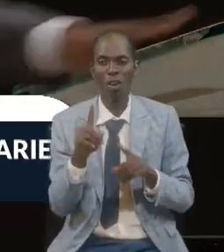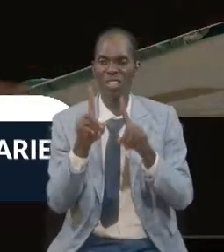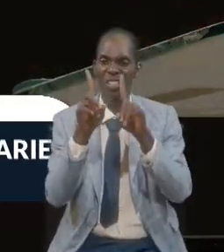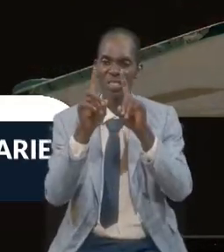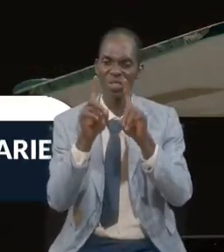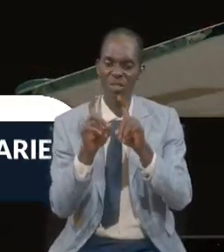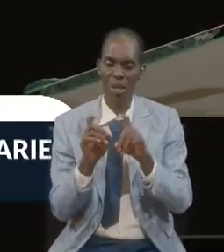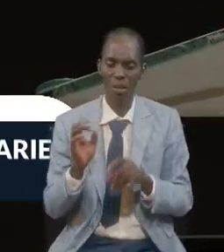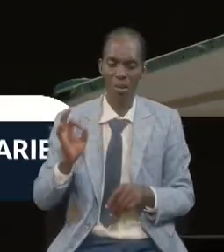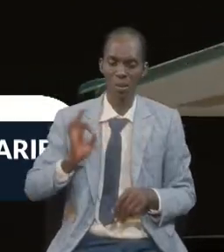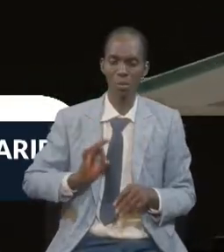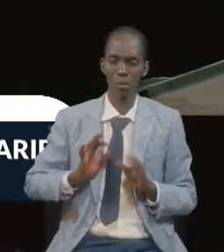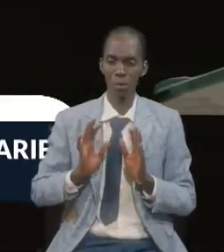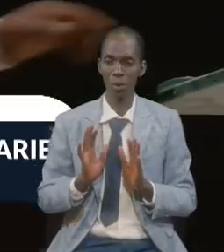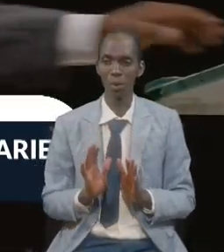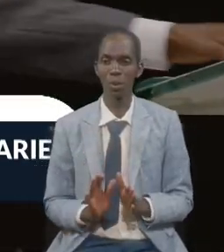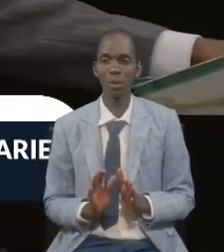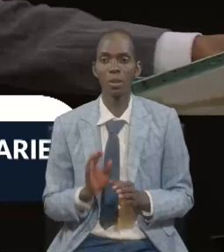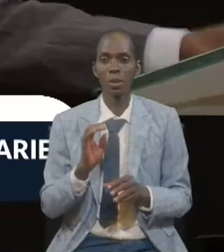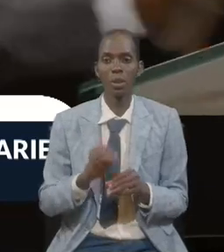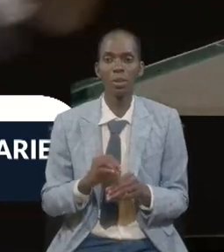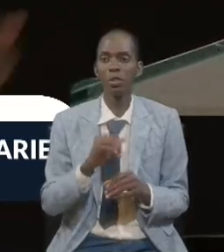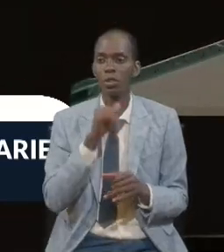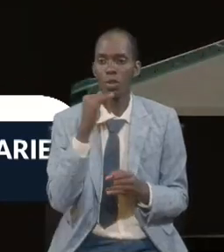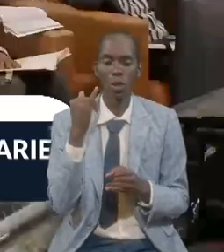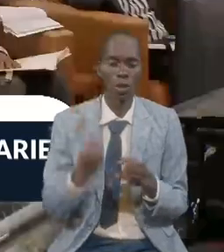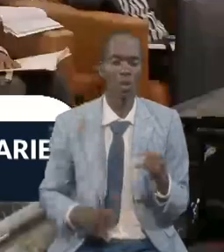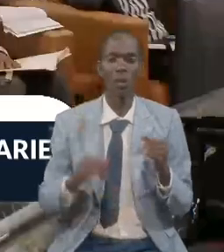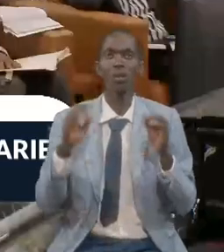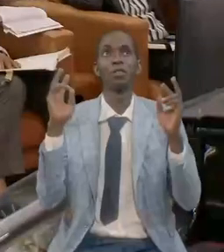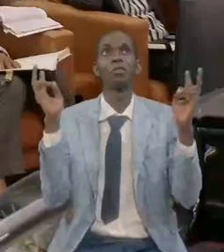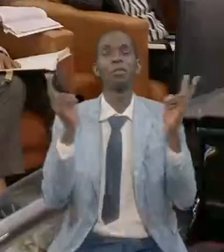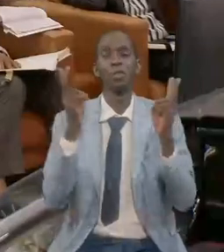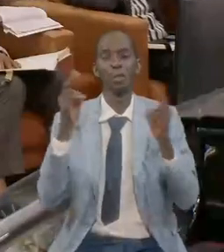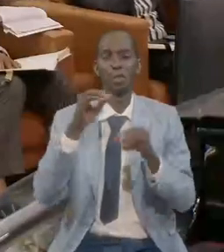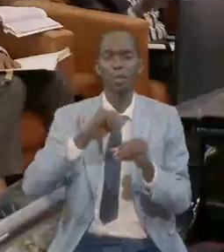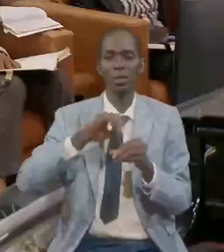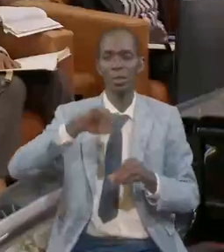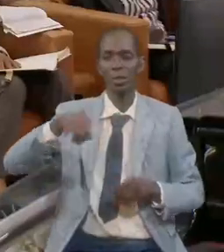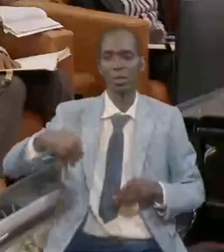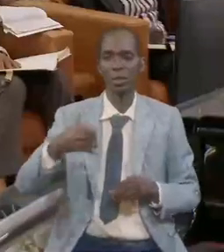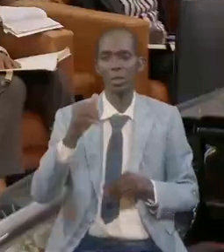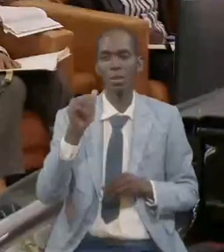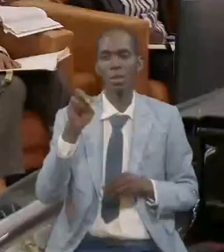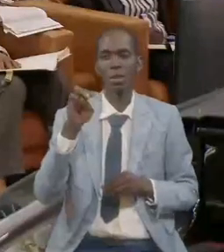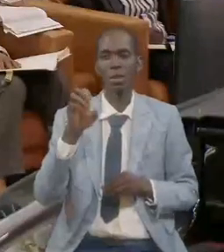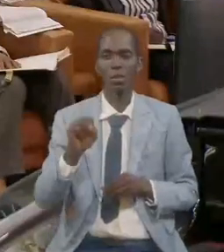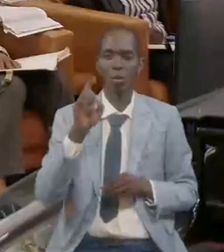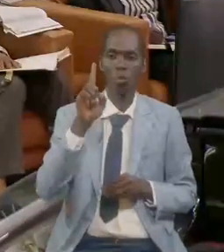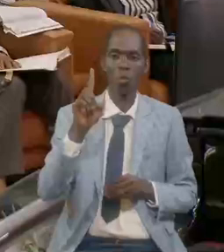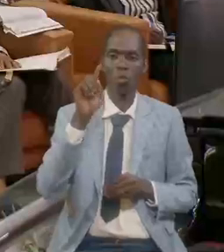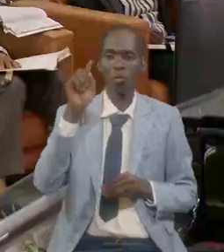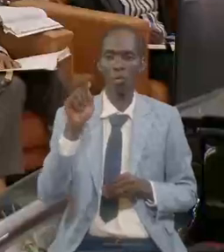bénéficiaires éprouvés dans le triomphe incessant. Nous retournons à Jacques chapitre